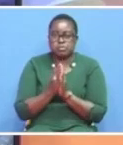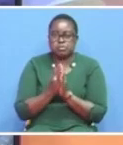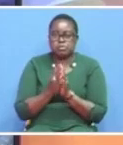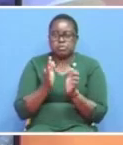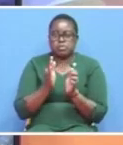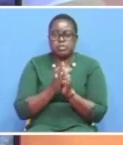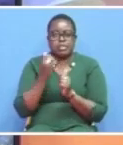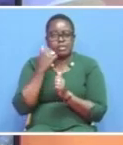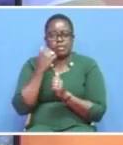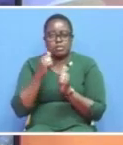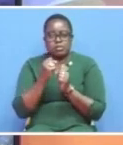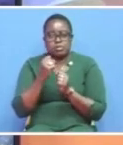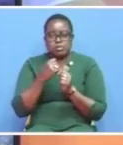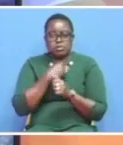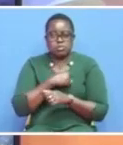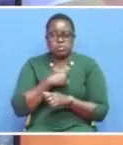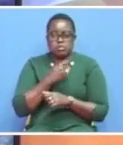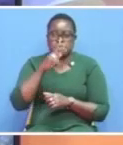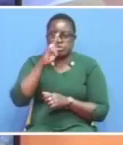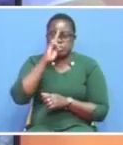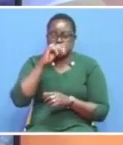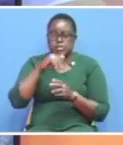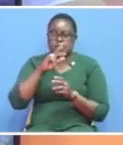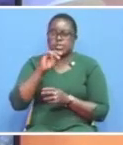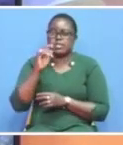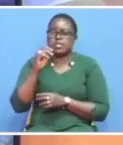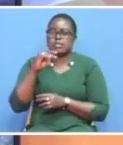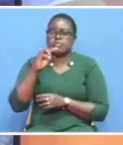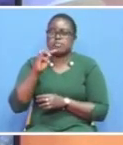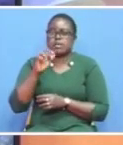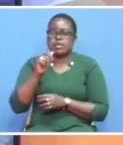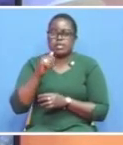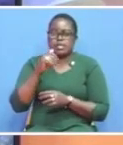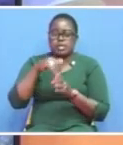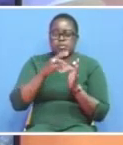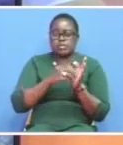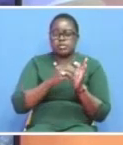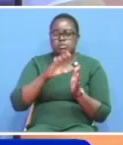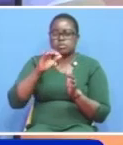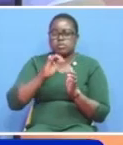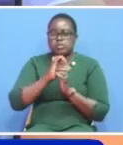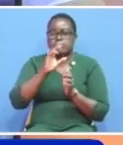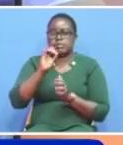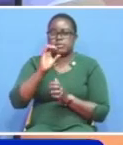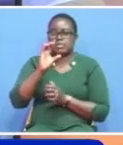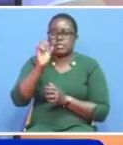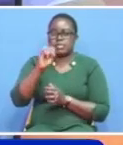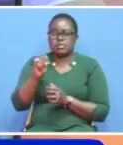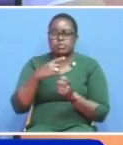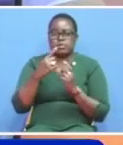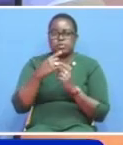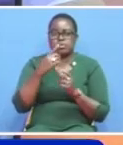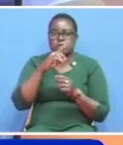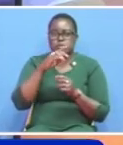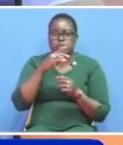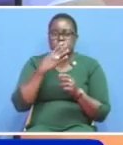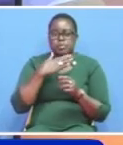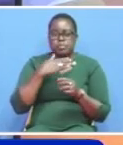Udhukumi wa mwabisa mabu lisiki sesene cha kithimane ya takauntine ya masaa kumatongwene OCS mwatulamote ni